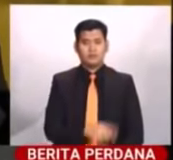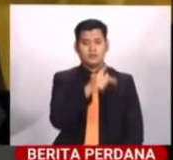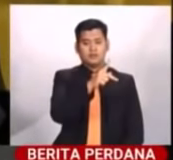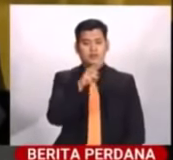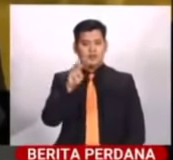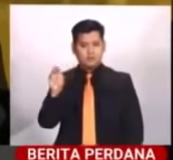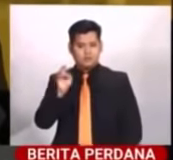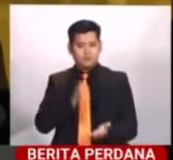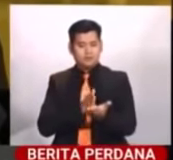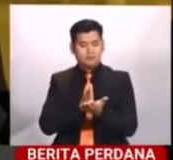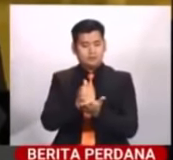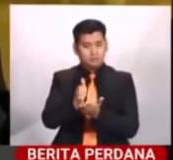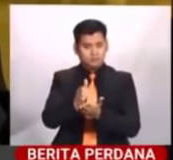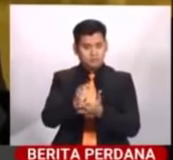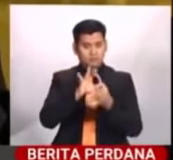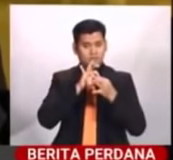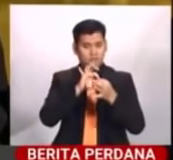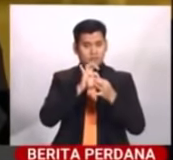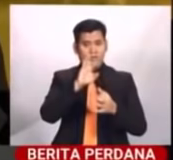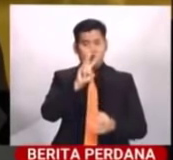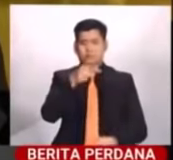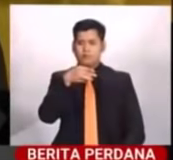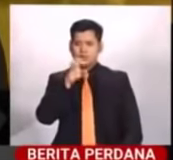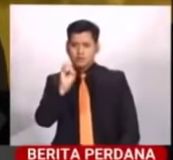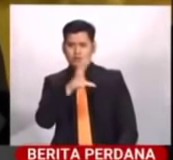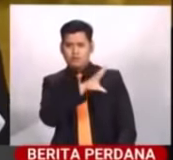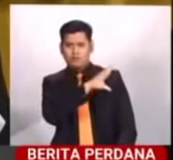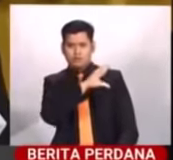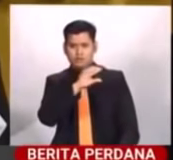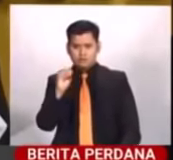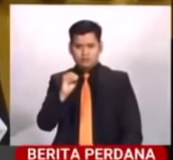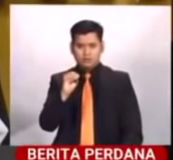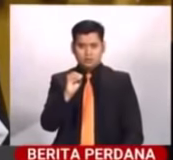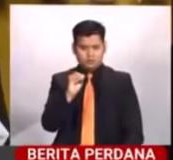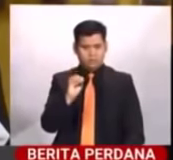KKM akan terus bekerjasama dengan WHO dan pihak-pihak terlibat bagi